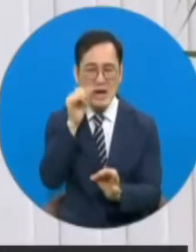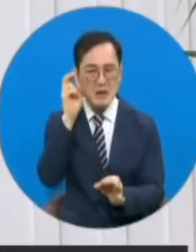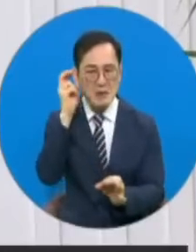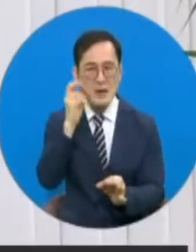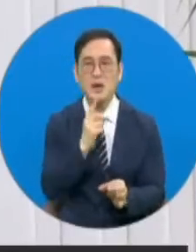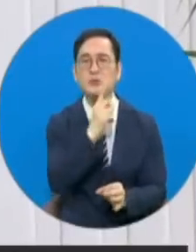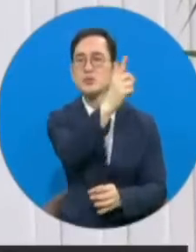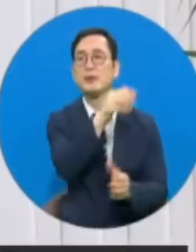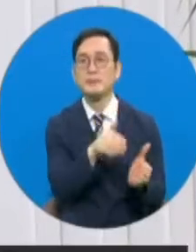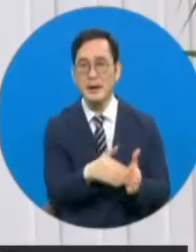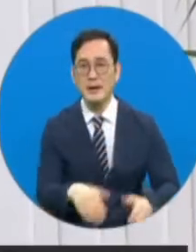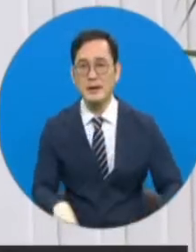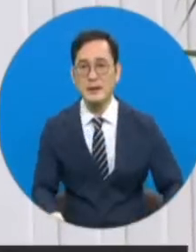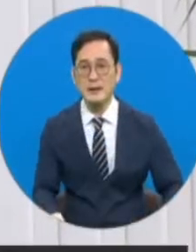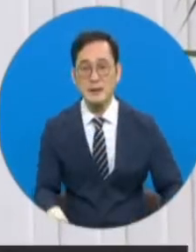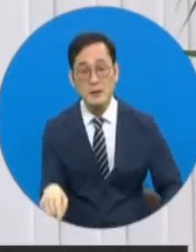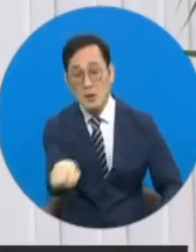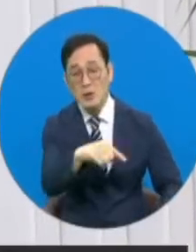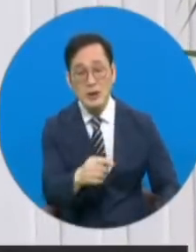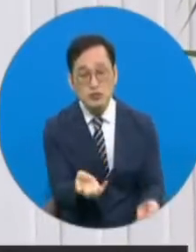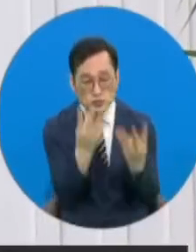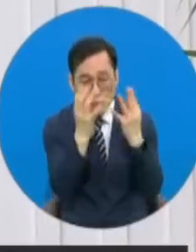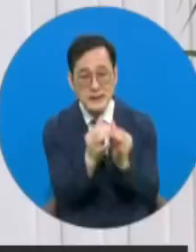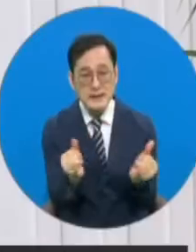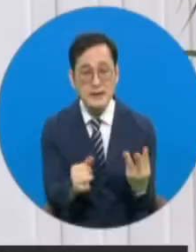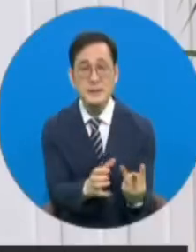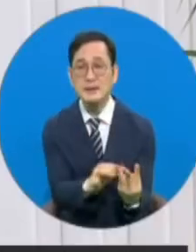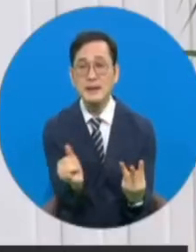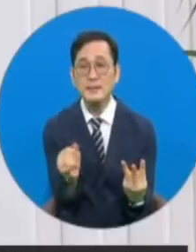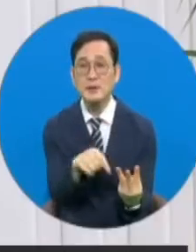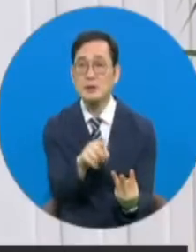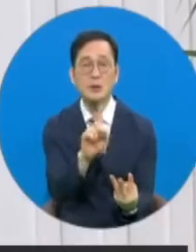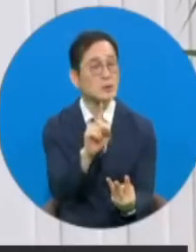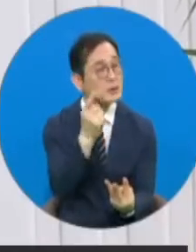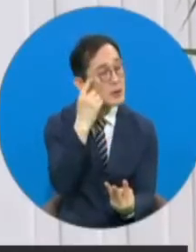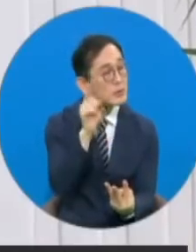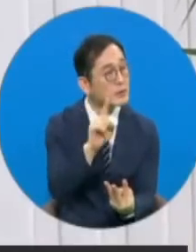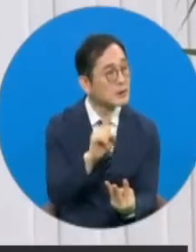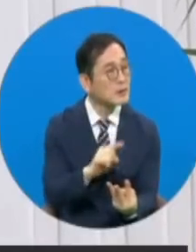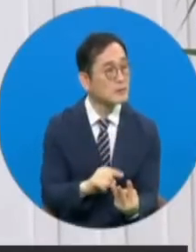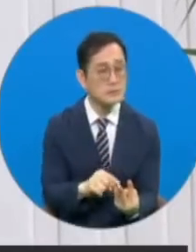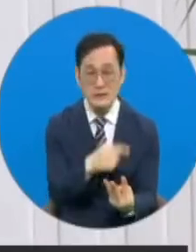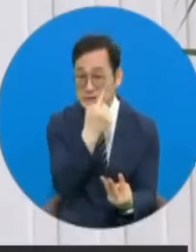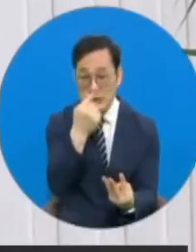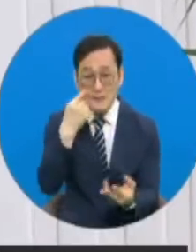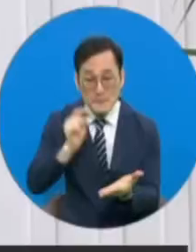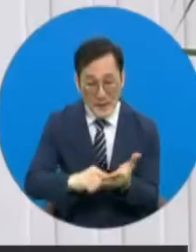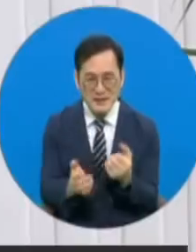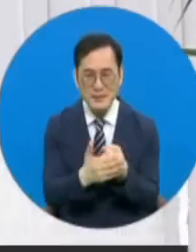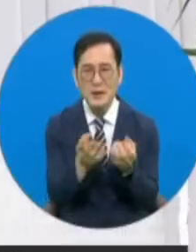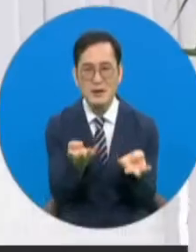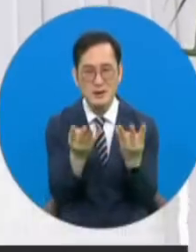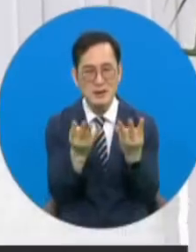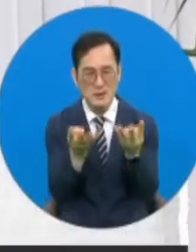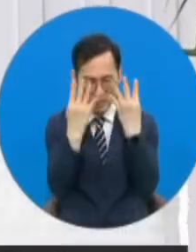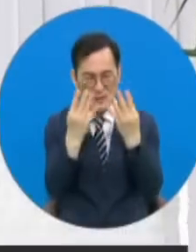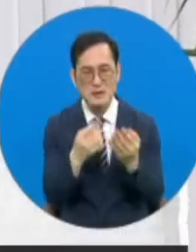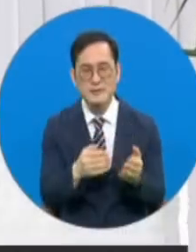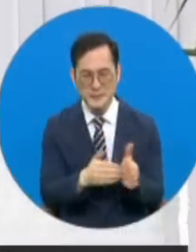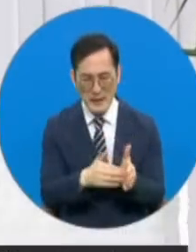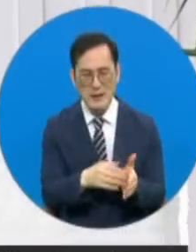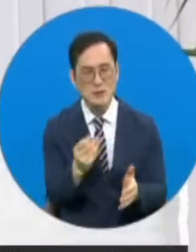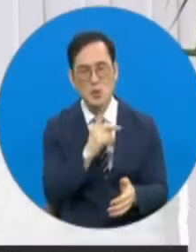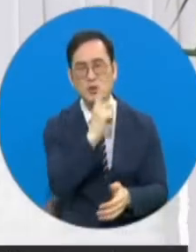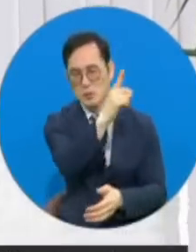실무자들의 구속 기술에 대한 당의 입장은 어떤 입장일까요 실무자들 입장에서는 당연히 증거가 나와 있으니까 기소를 했을 거라고 보고 있습니다